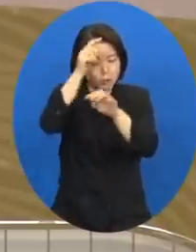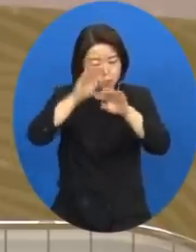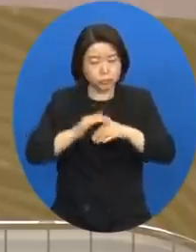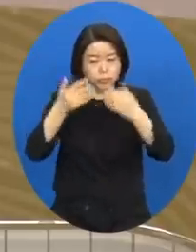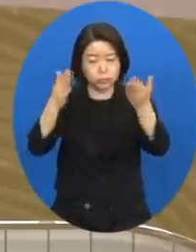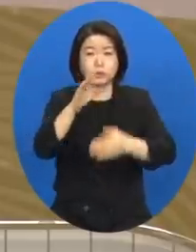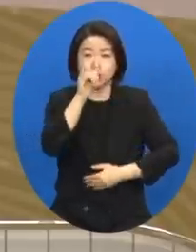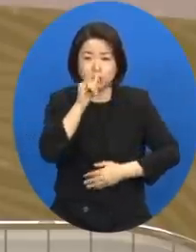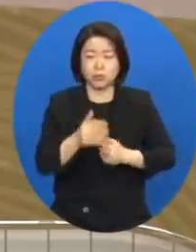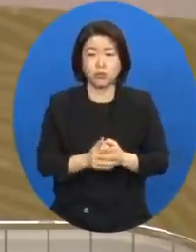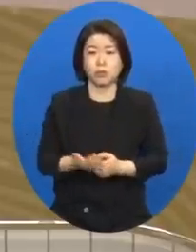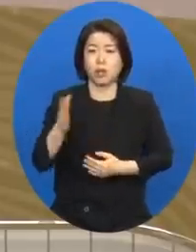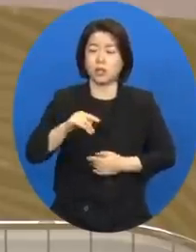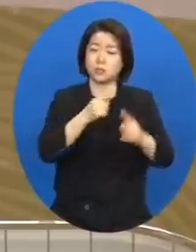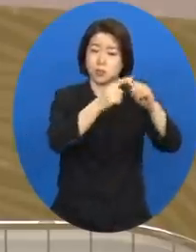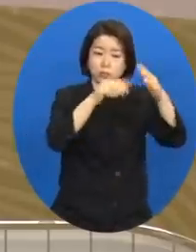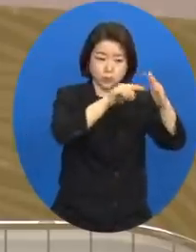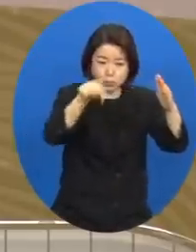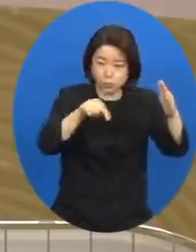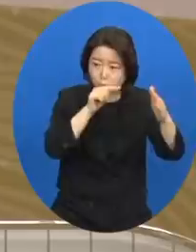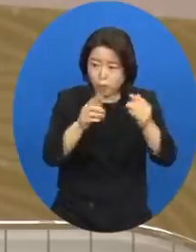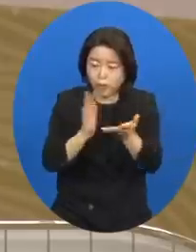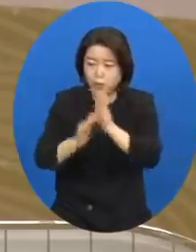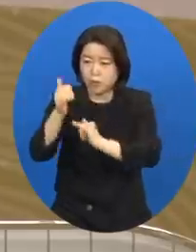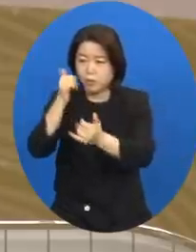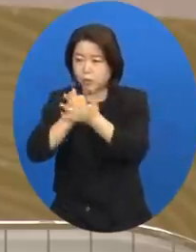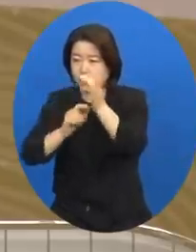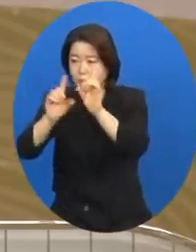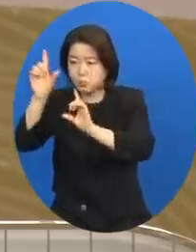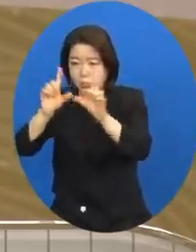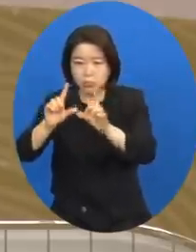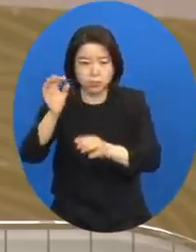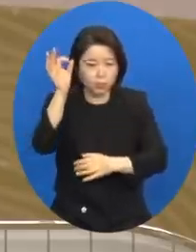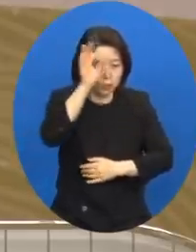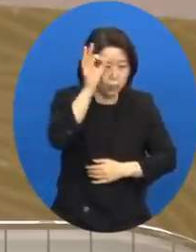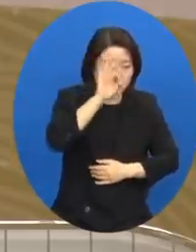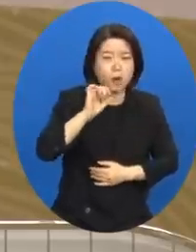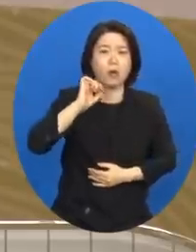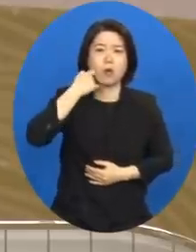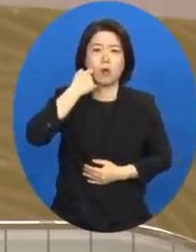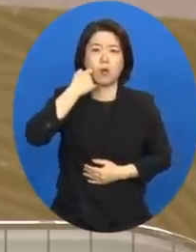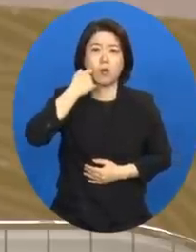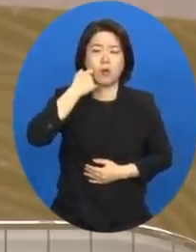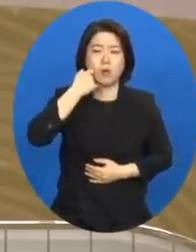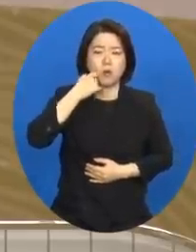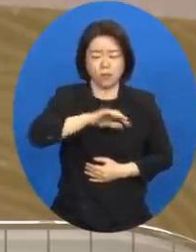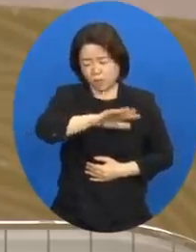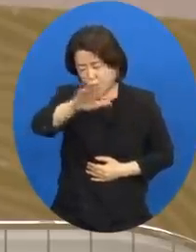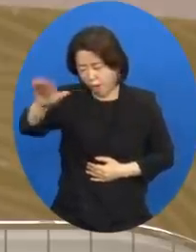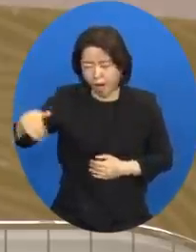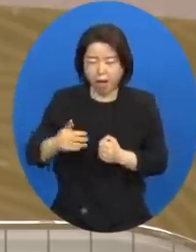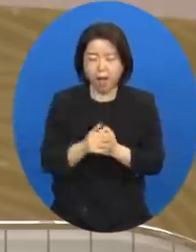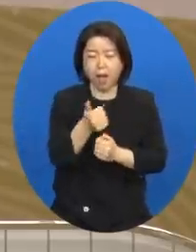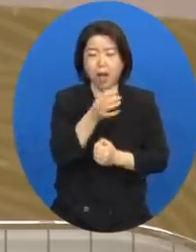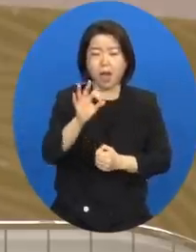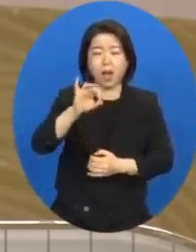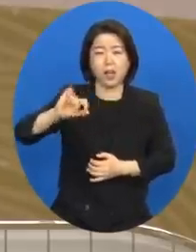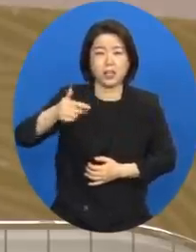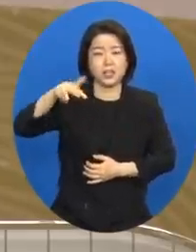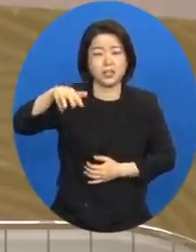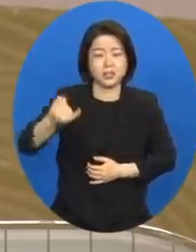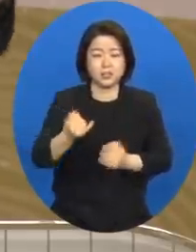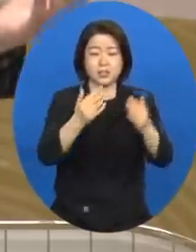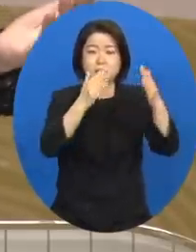안에 예수 그리스도의 흔적은 어디도 찾아보기가 어렵습니다. 온통 하인즈 집안의 이야기와